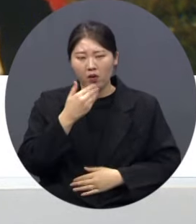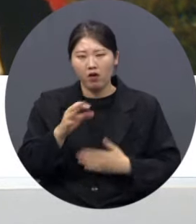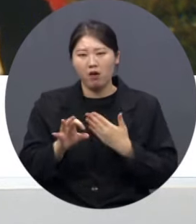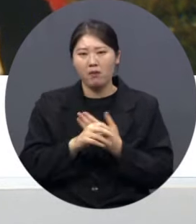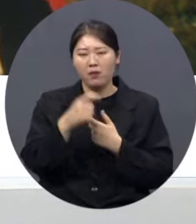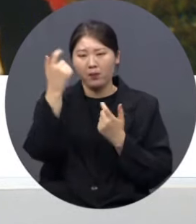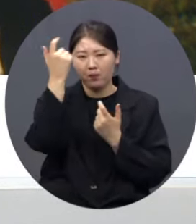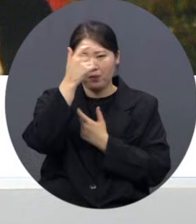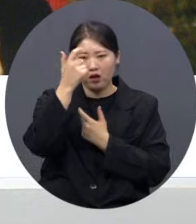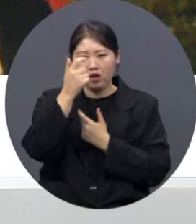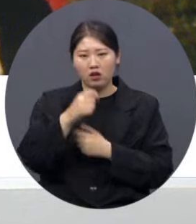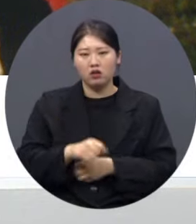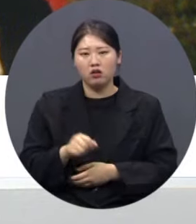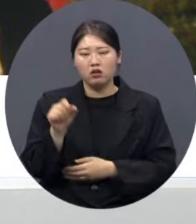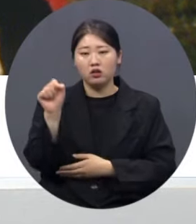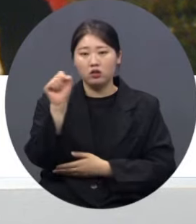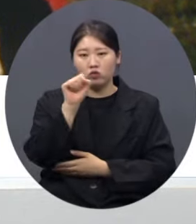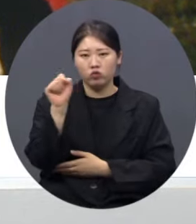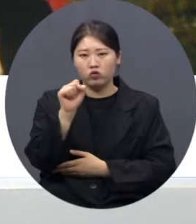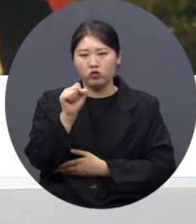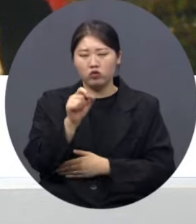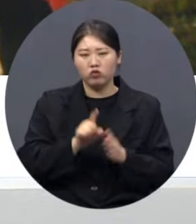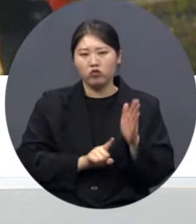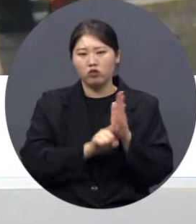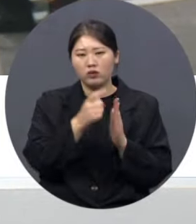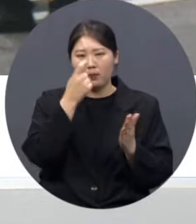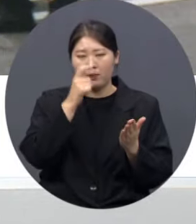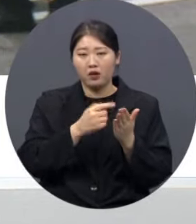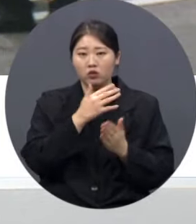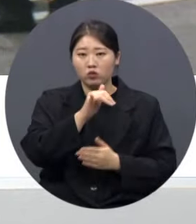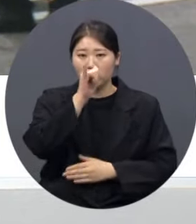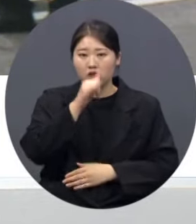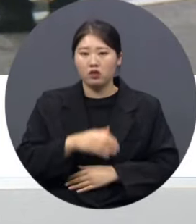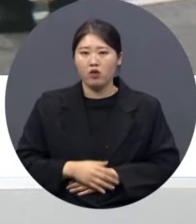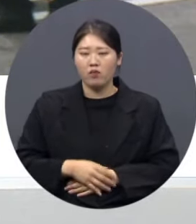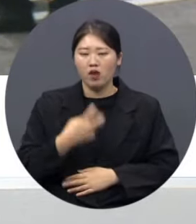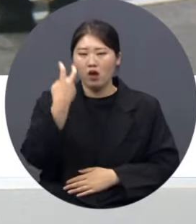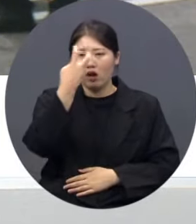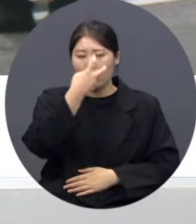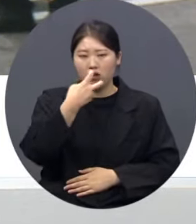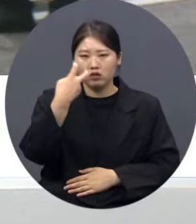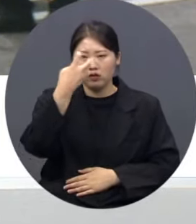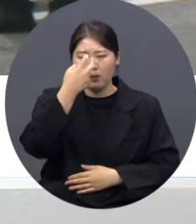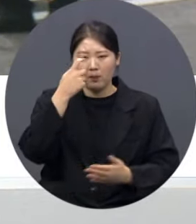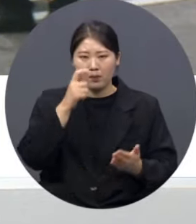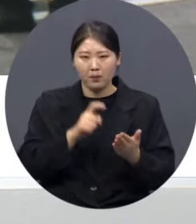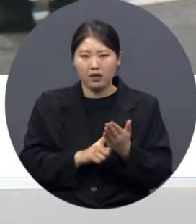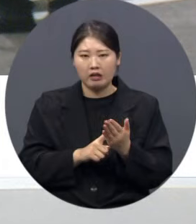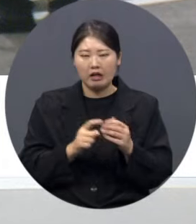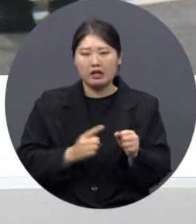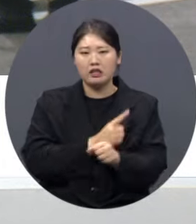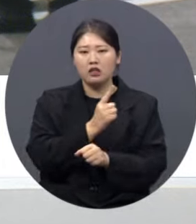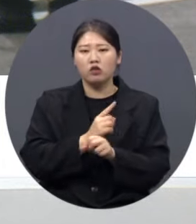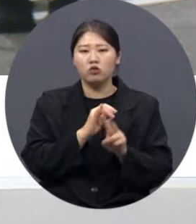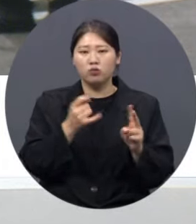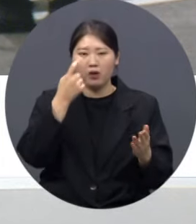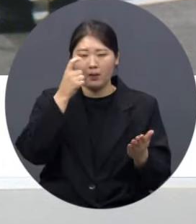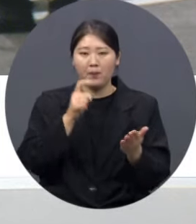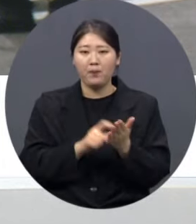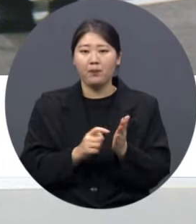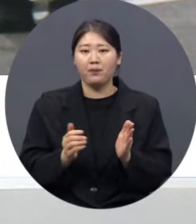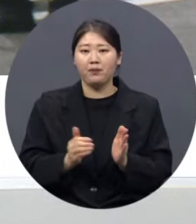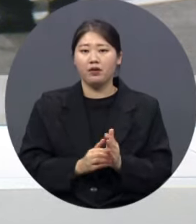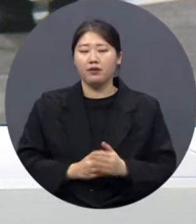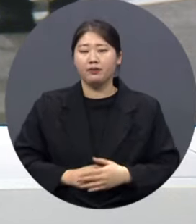숙취로도 음주운전 수치가 나오는데 경찰이 불시 단속을 벌여 1시간 만에 2명을 적발했습니다.